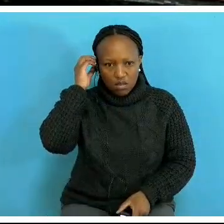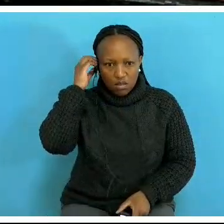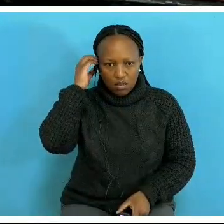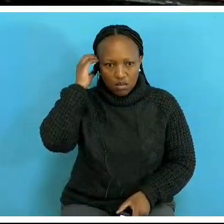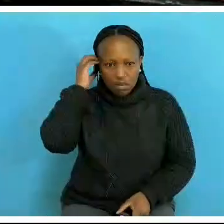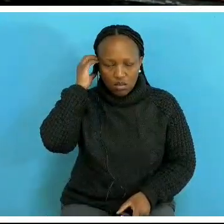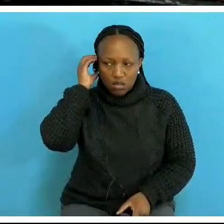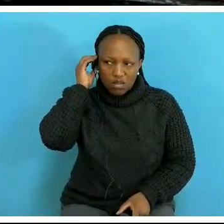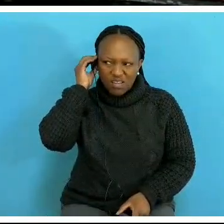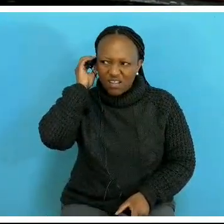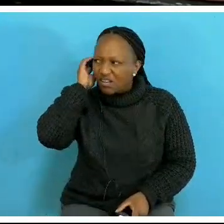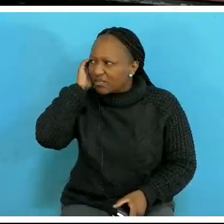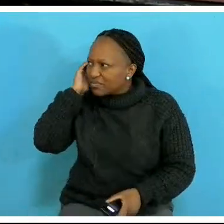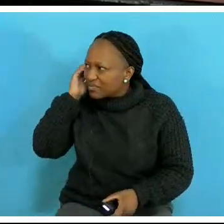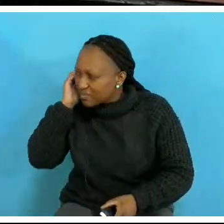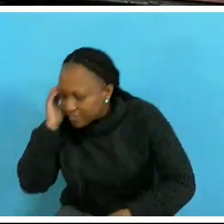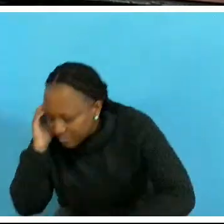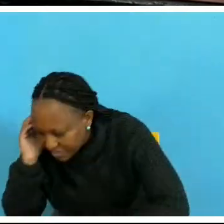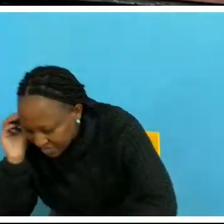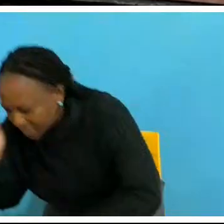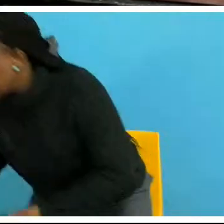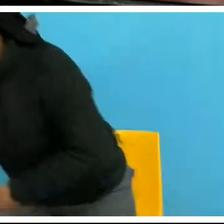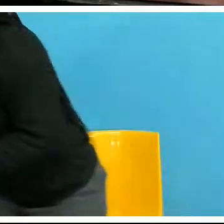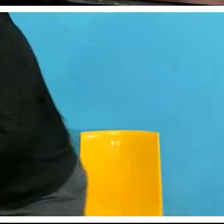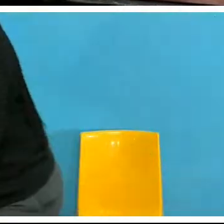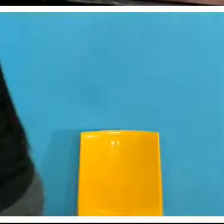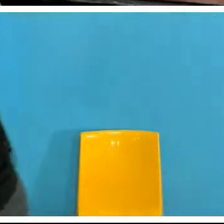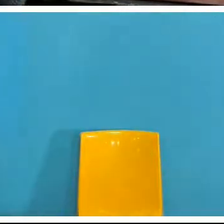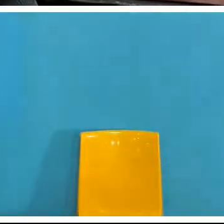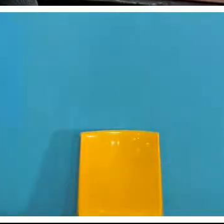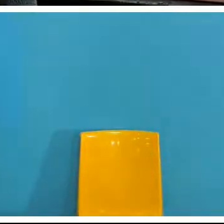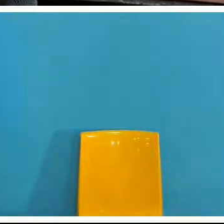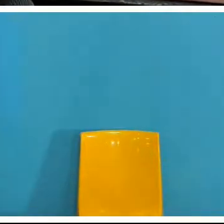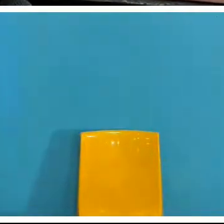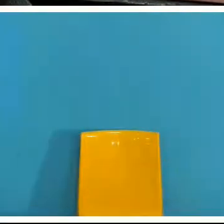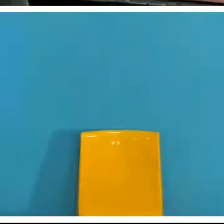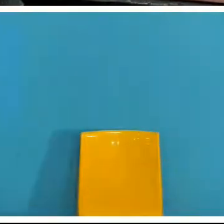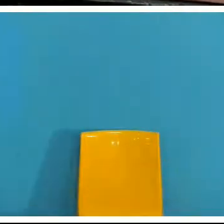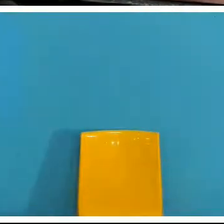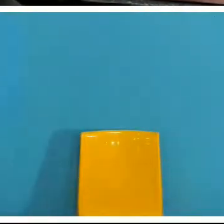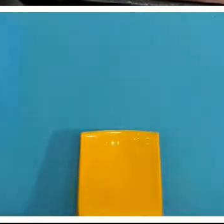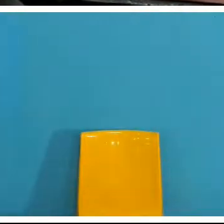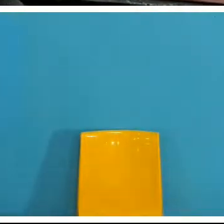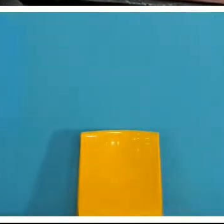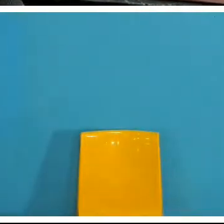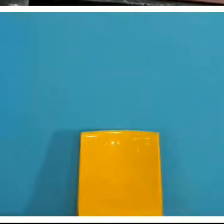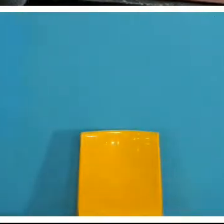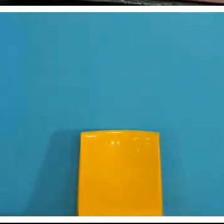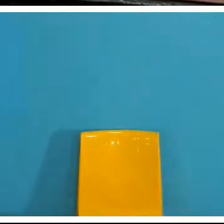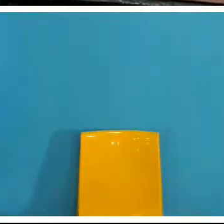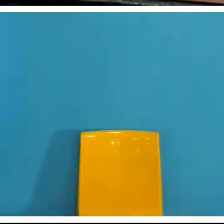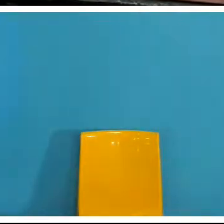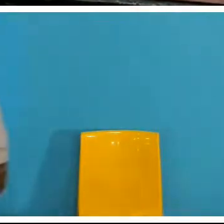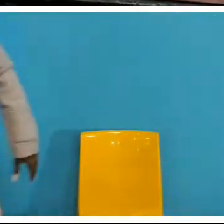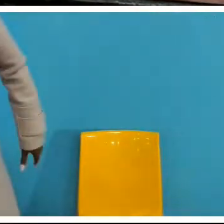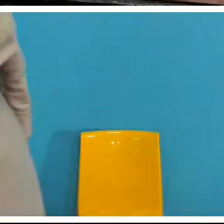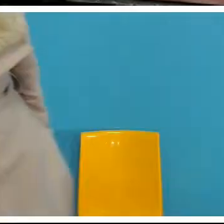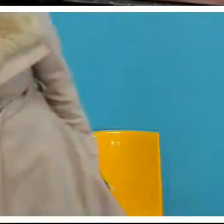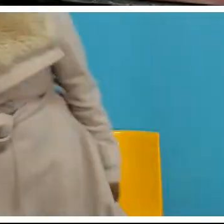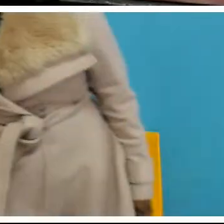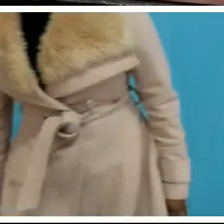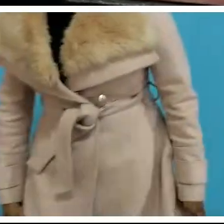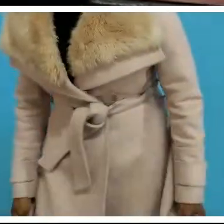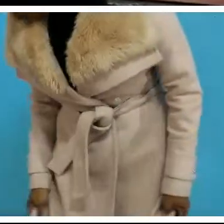and every presenter, after that, there must be a question and answer session. Nobody almal